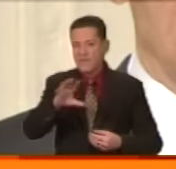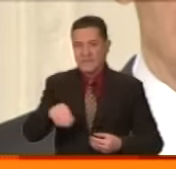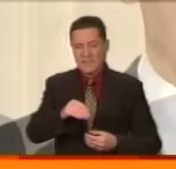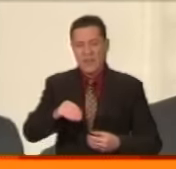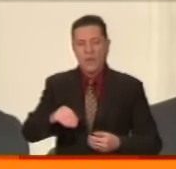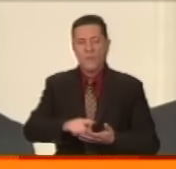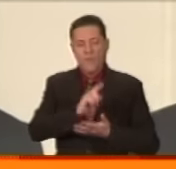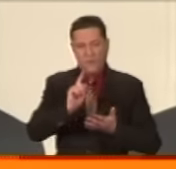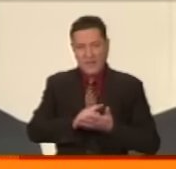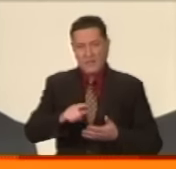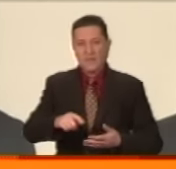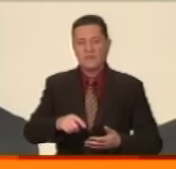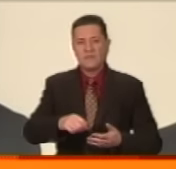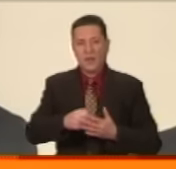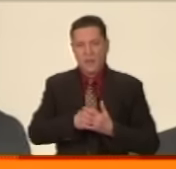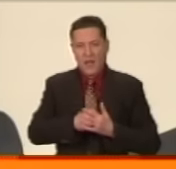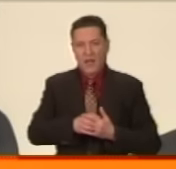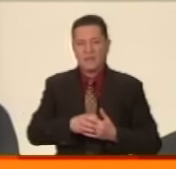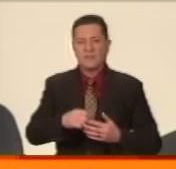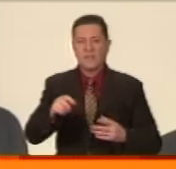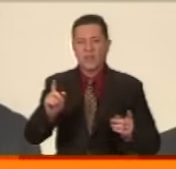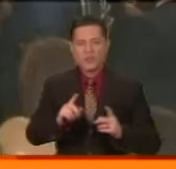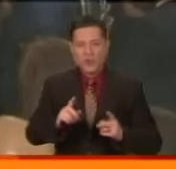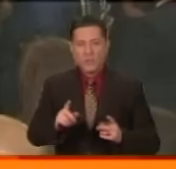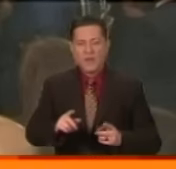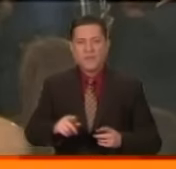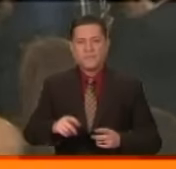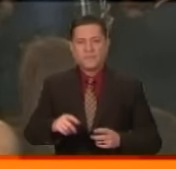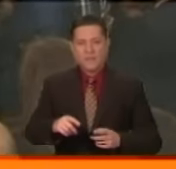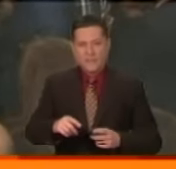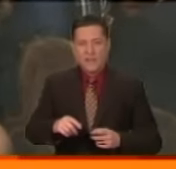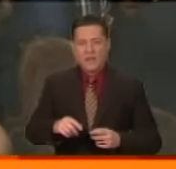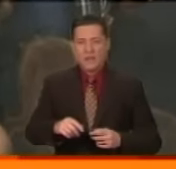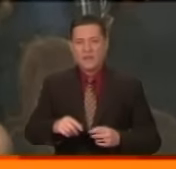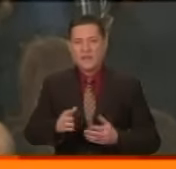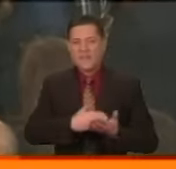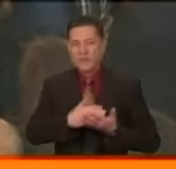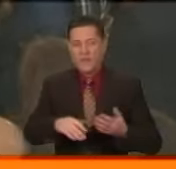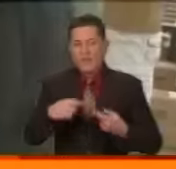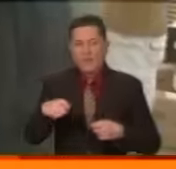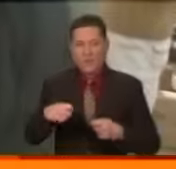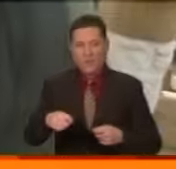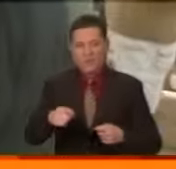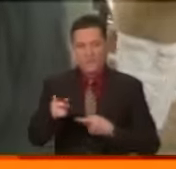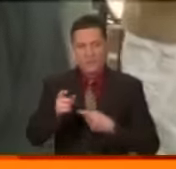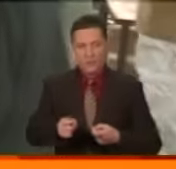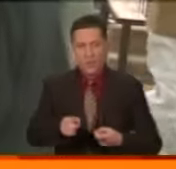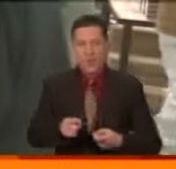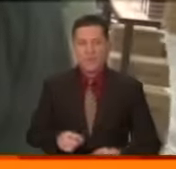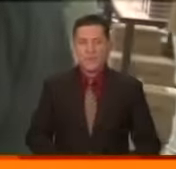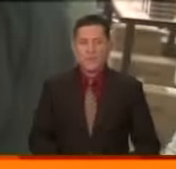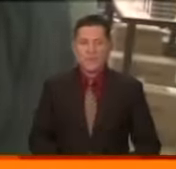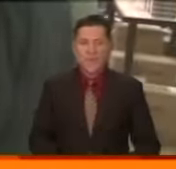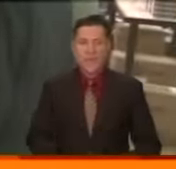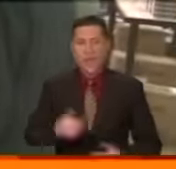не прислухався до брехні лобістів, найнятих торговцями зброєю. Ми зобов'язані захистити наших громадян. Нові